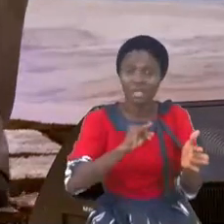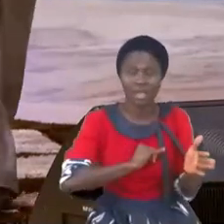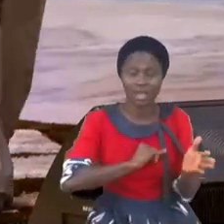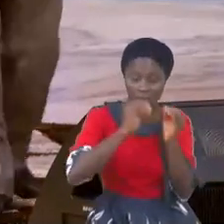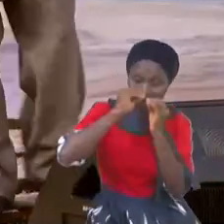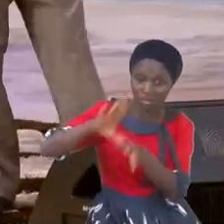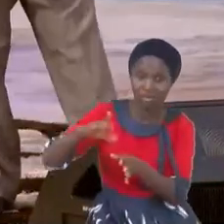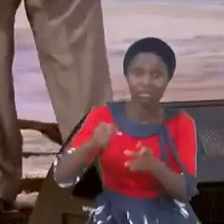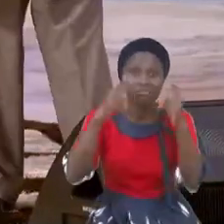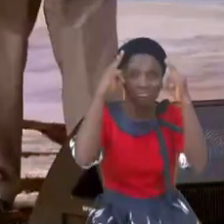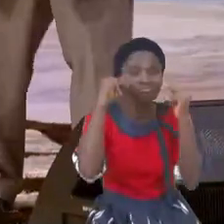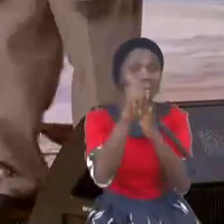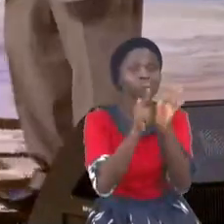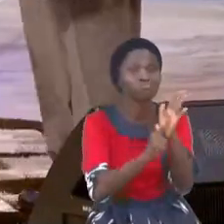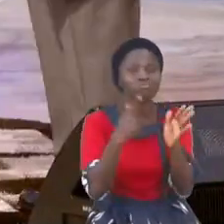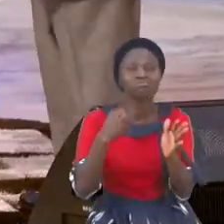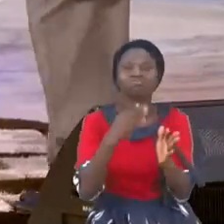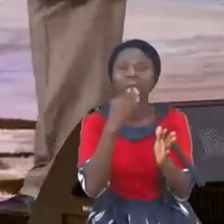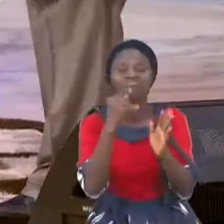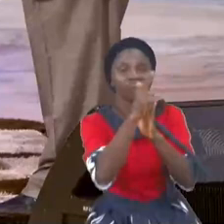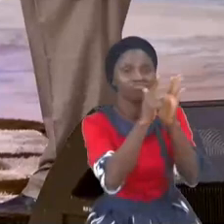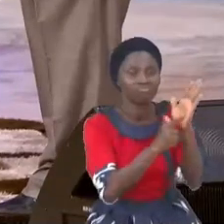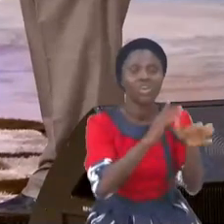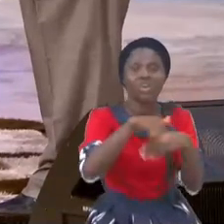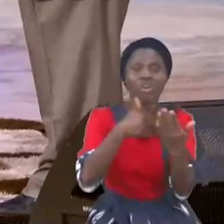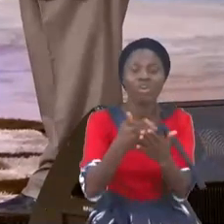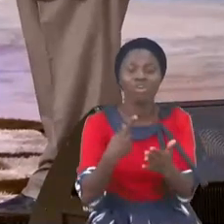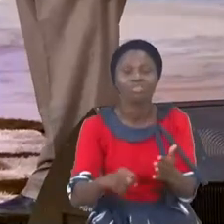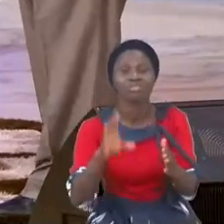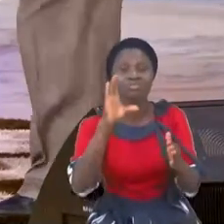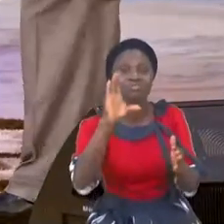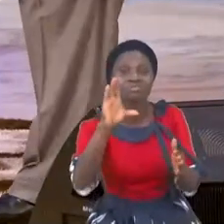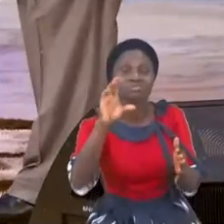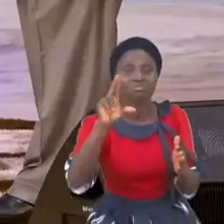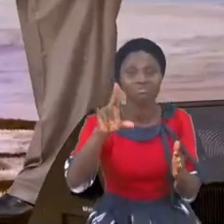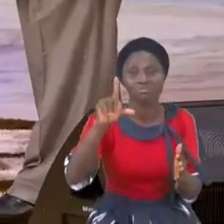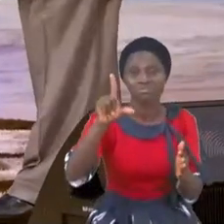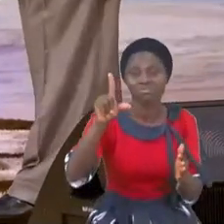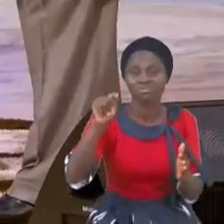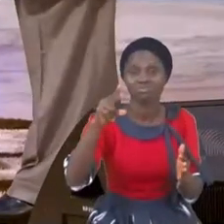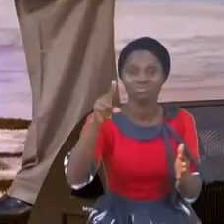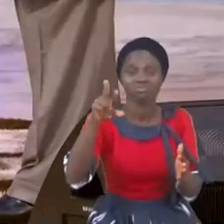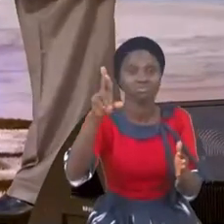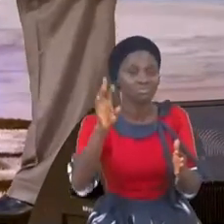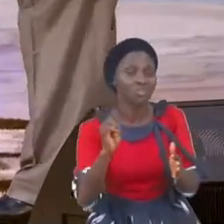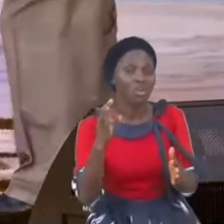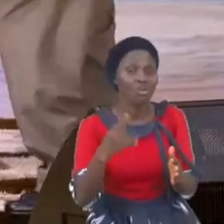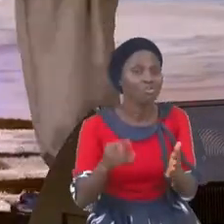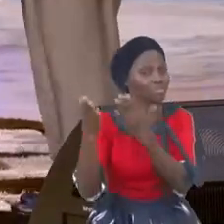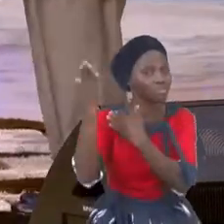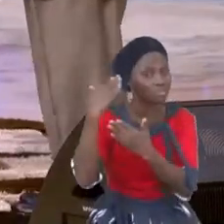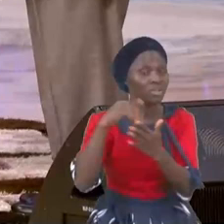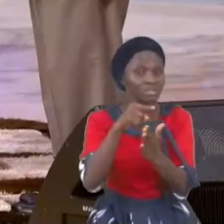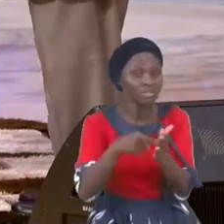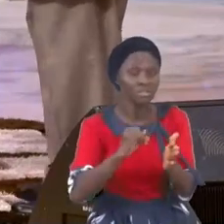la loi juive, j'ai abandonné la culture du passé. Voici ce que je fais pour l'évangile. Je